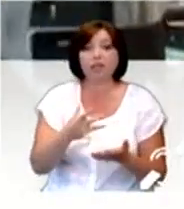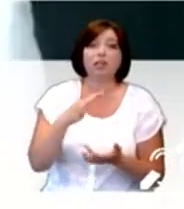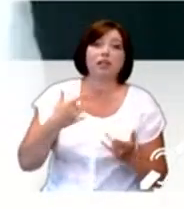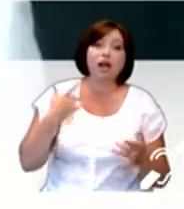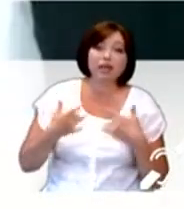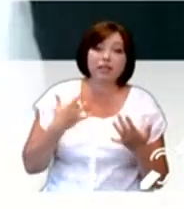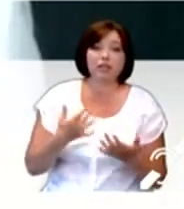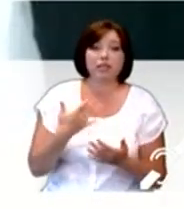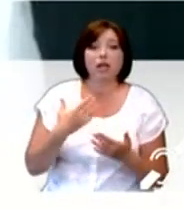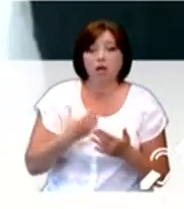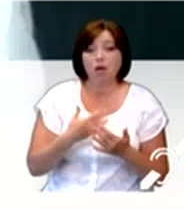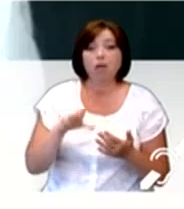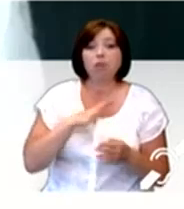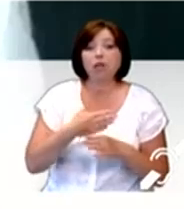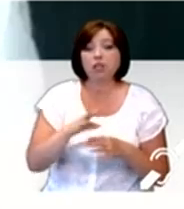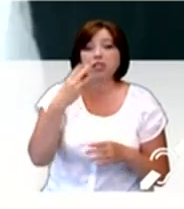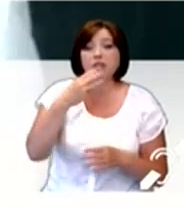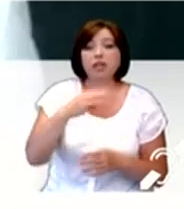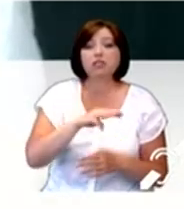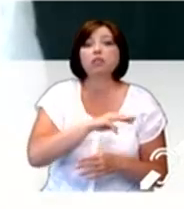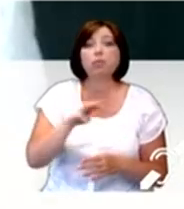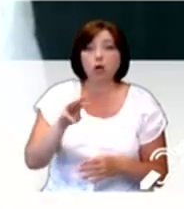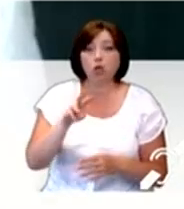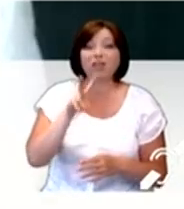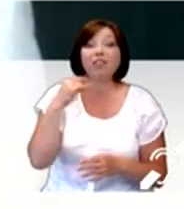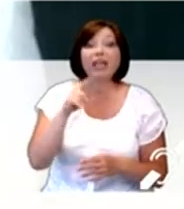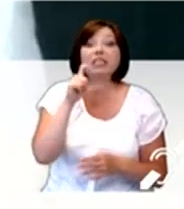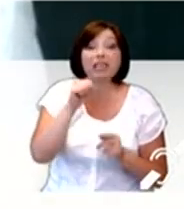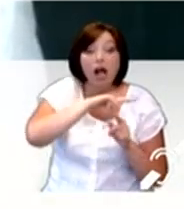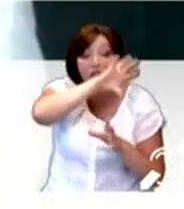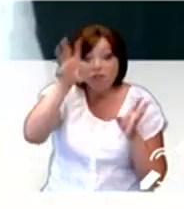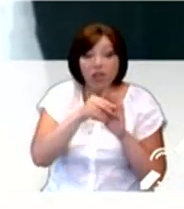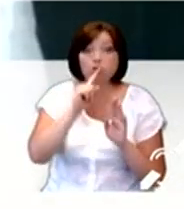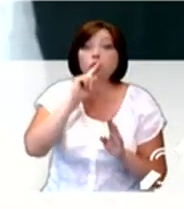de peste 30 de milioane de lei pentru întreg ani